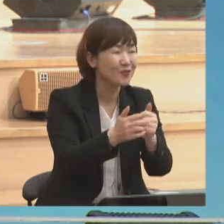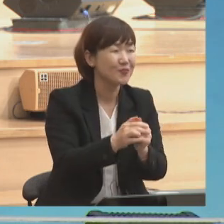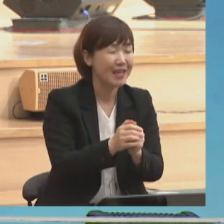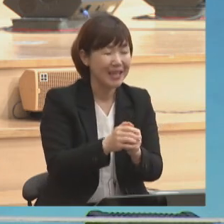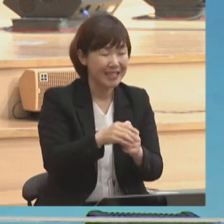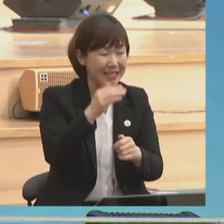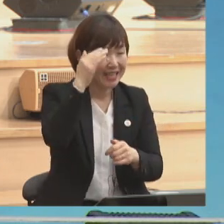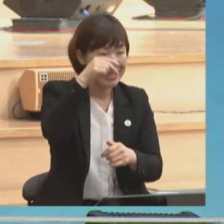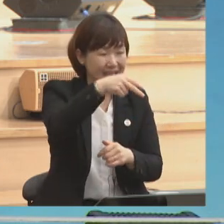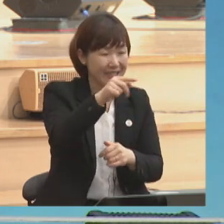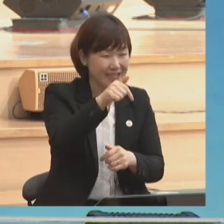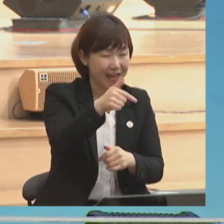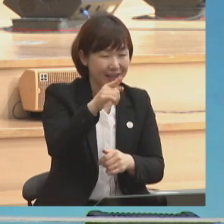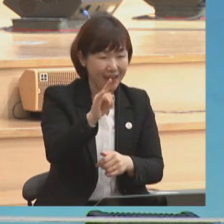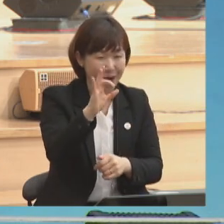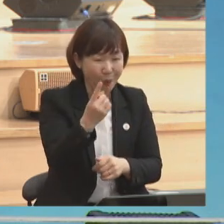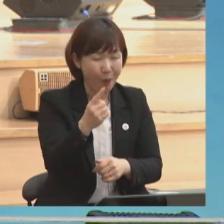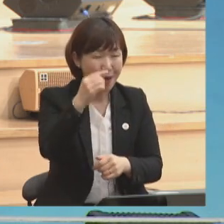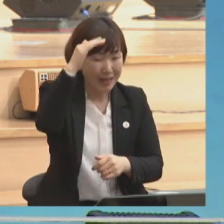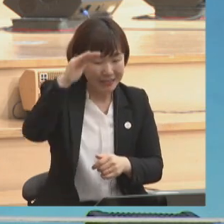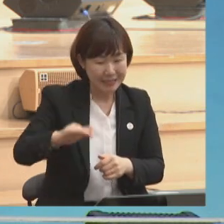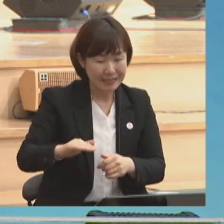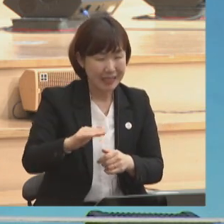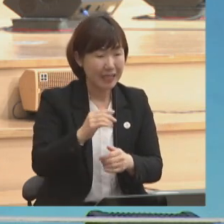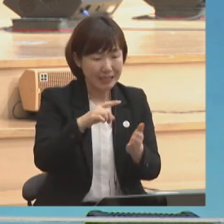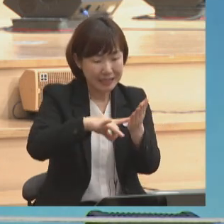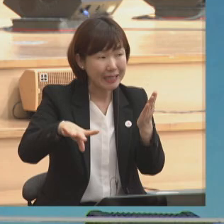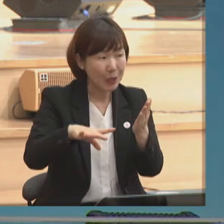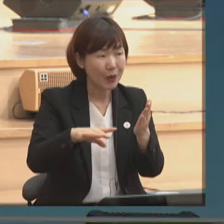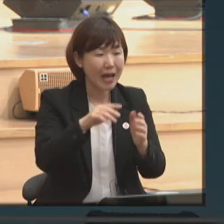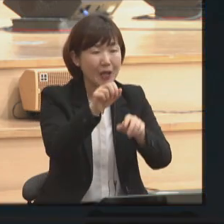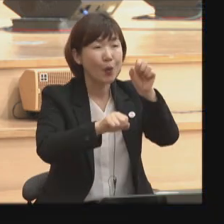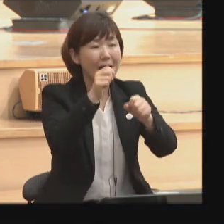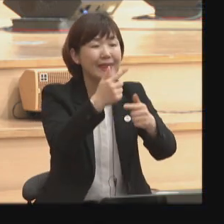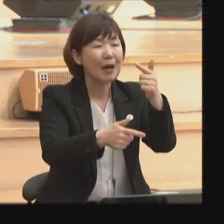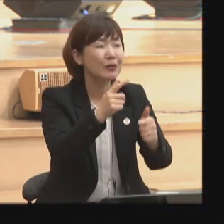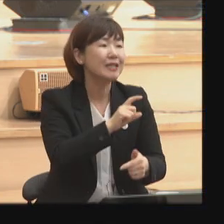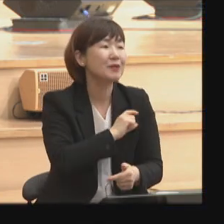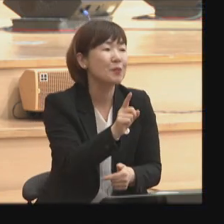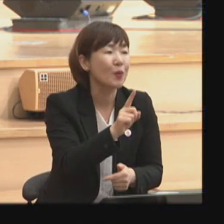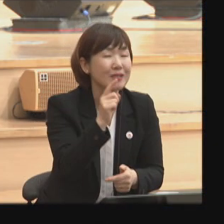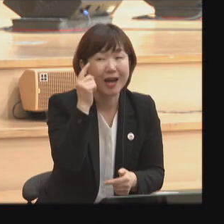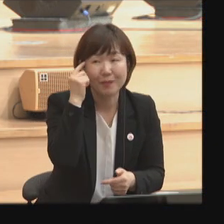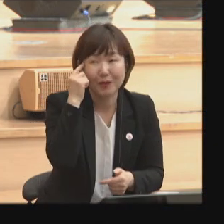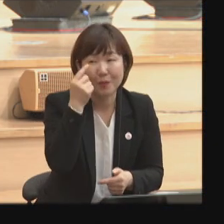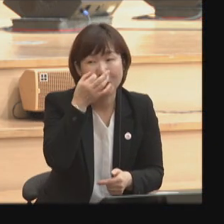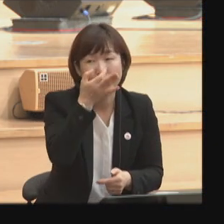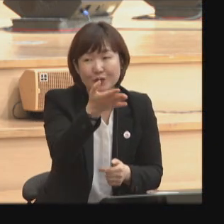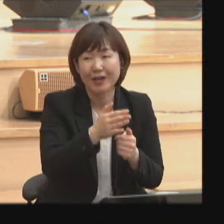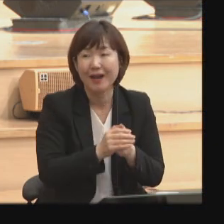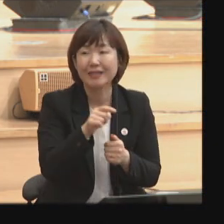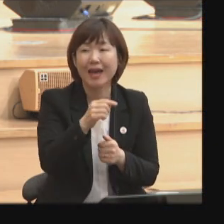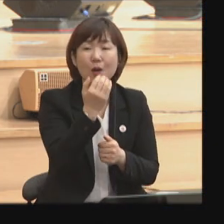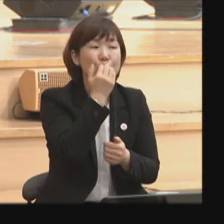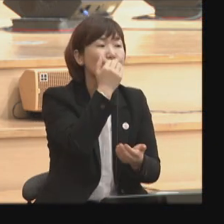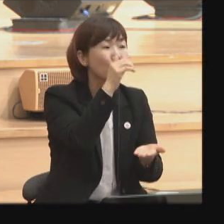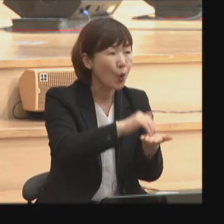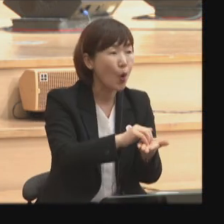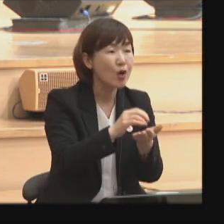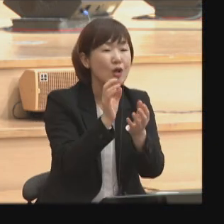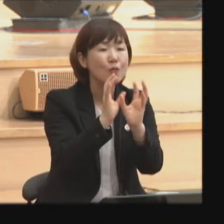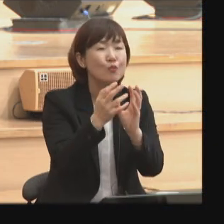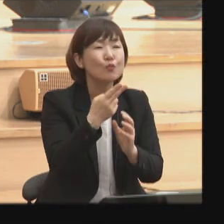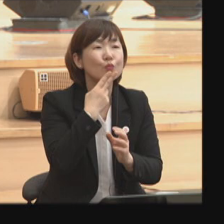그러면 자동 뽕나무가 나와서 돌무화과나무를 찍어왔어요. 한번 보여주세요. 저게 돌무화과나무.